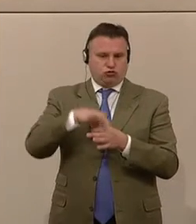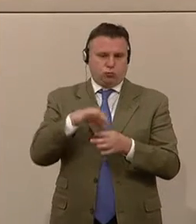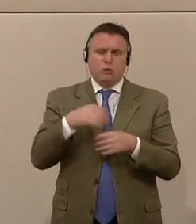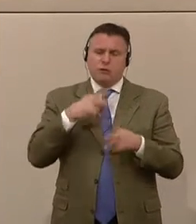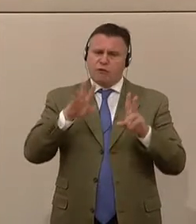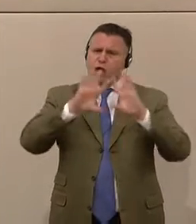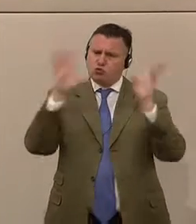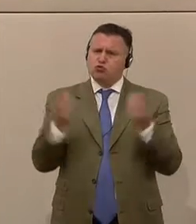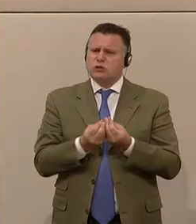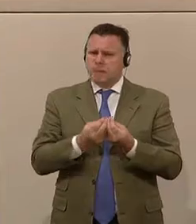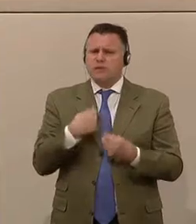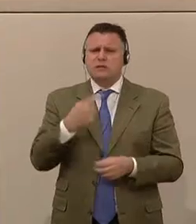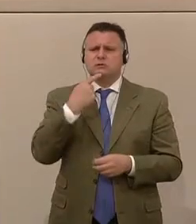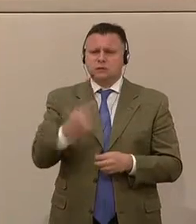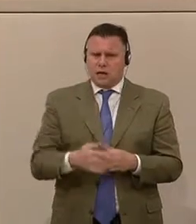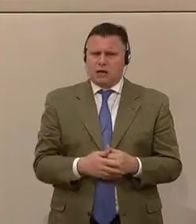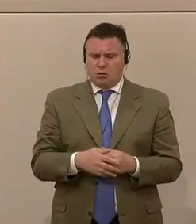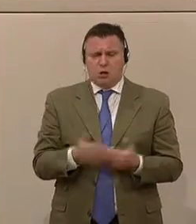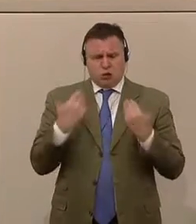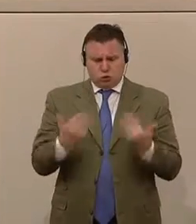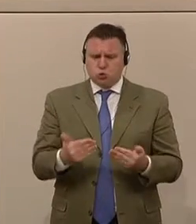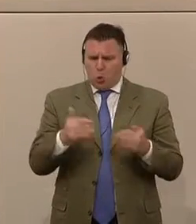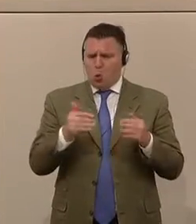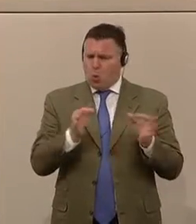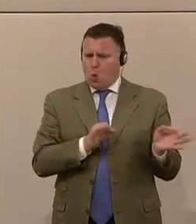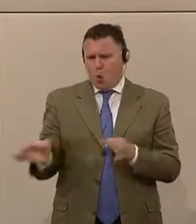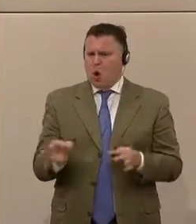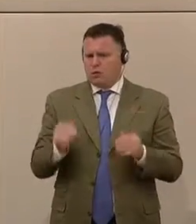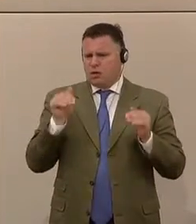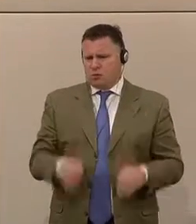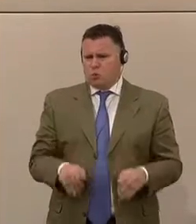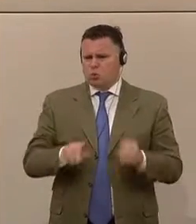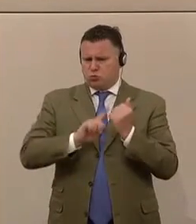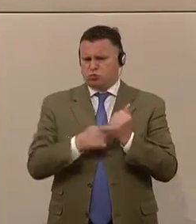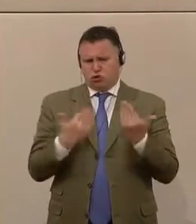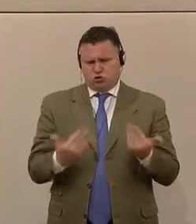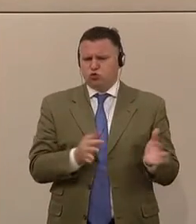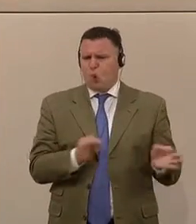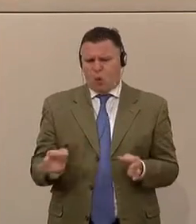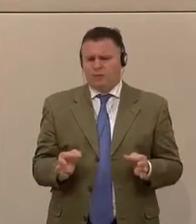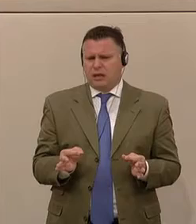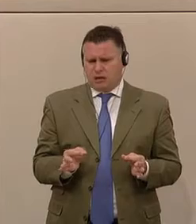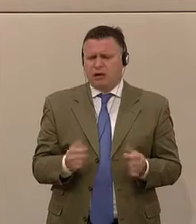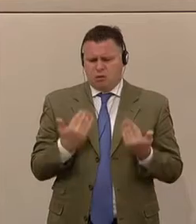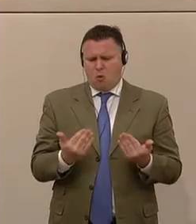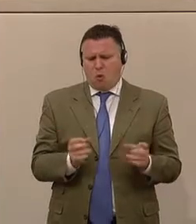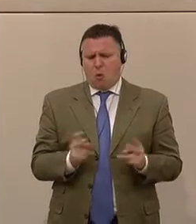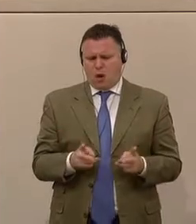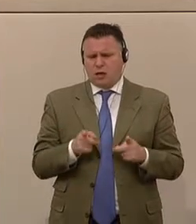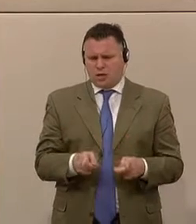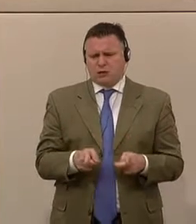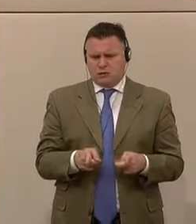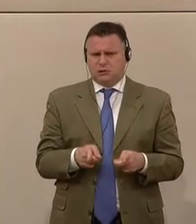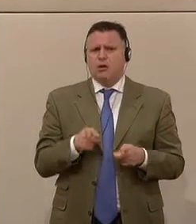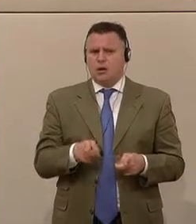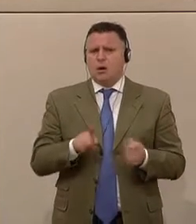zusammenfassend sagen, so muss Budgetpolitik, meine sehr geehrten Damen und Herren. So muss Budgetpolitik, genau so